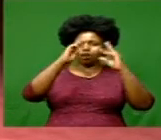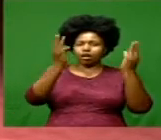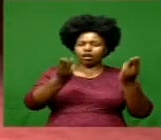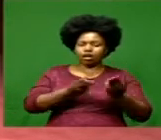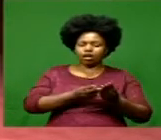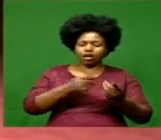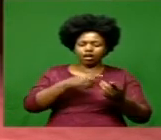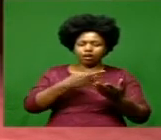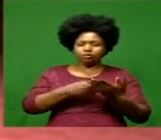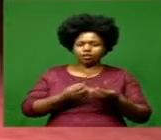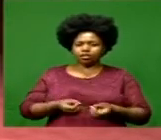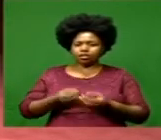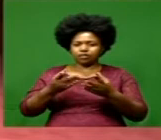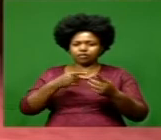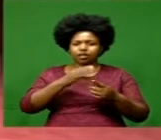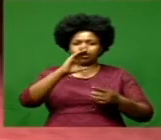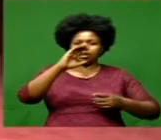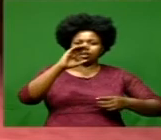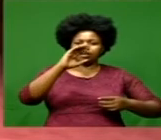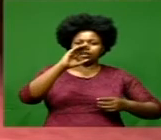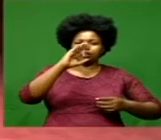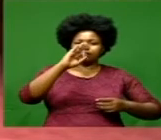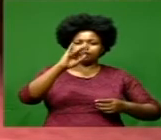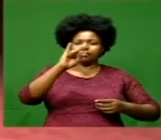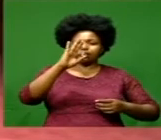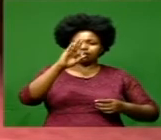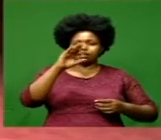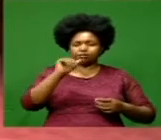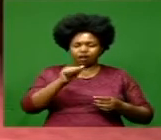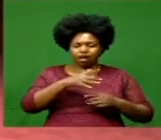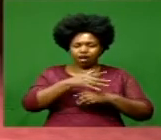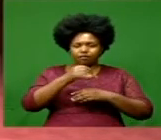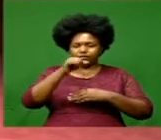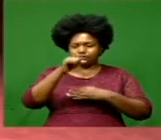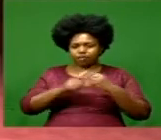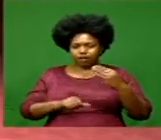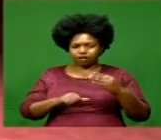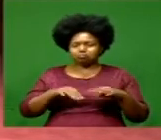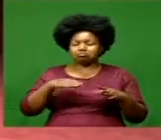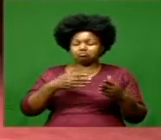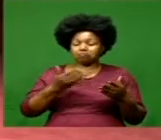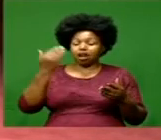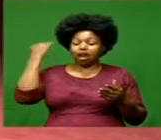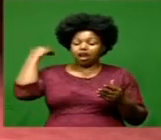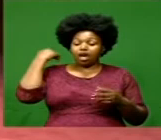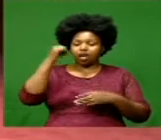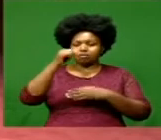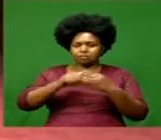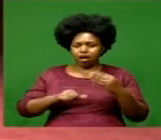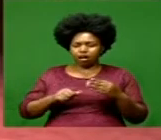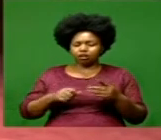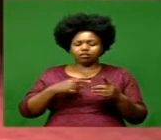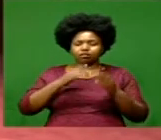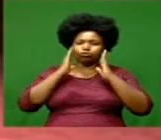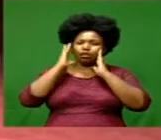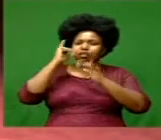la leti nyawe msabeni i fifa jalo nge nyanga e nyanga nge le pelile sislango besisle li la pagu nombolo